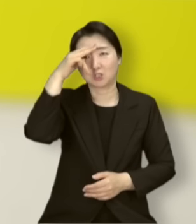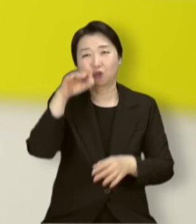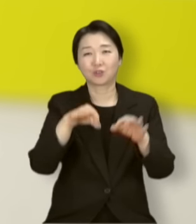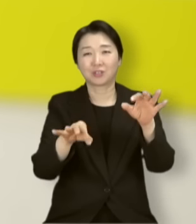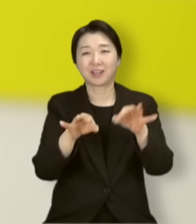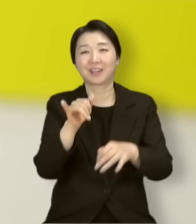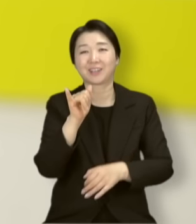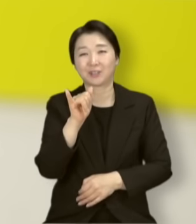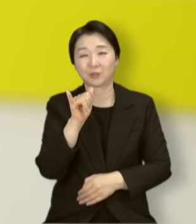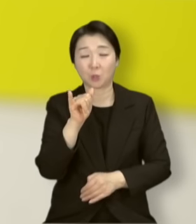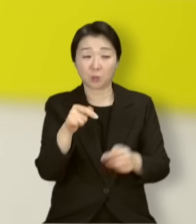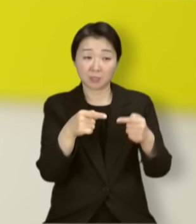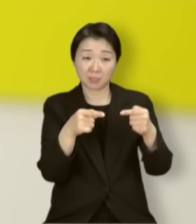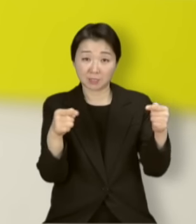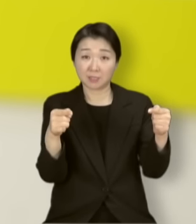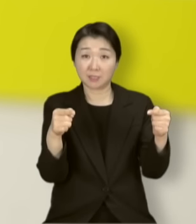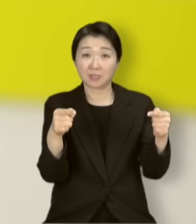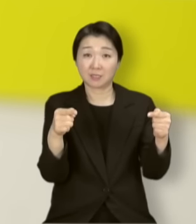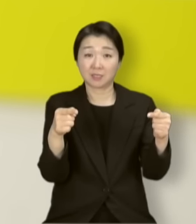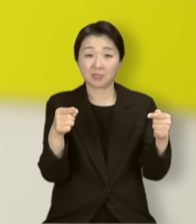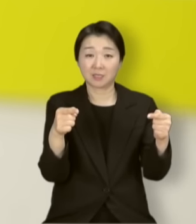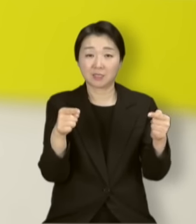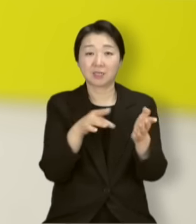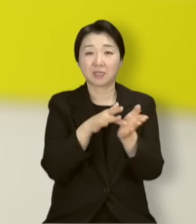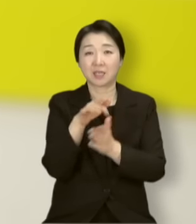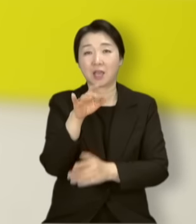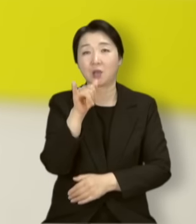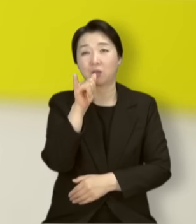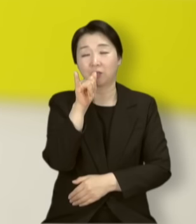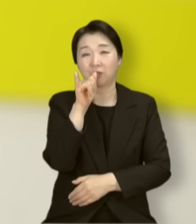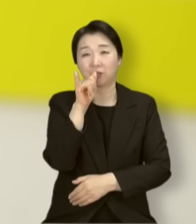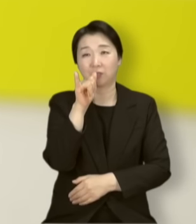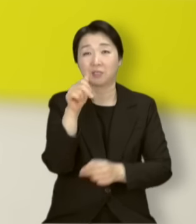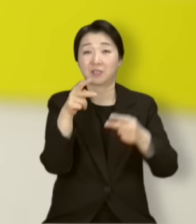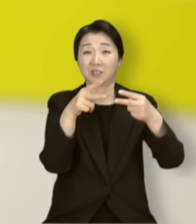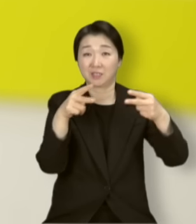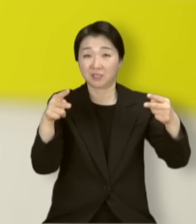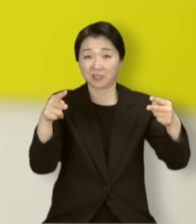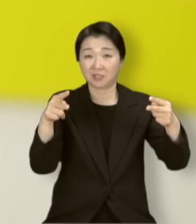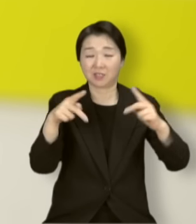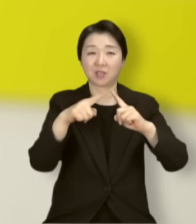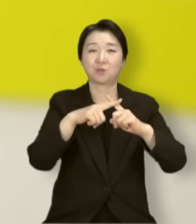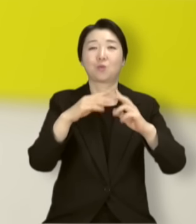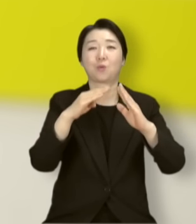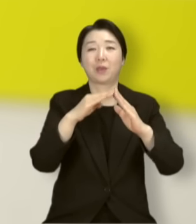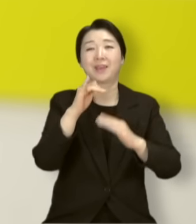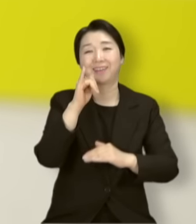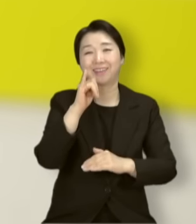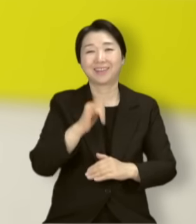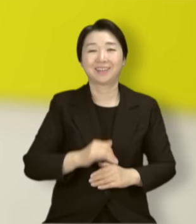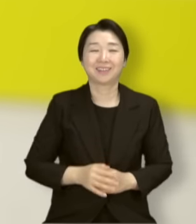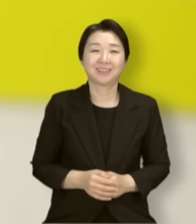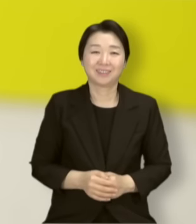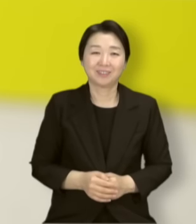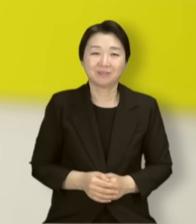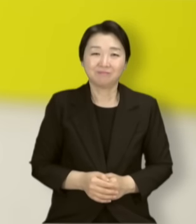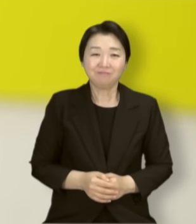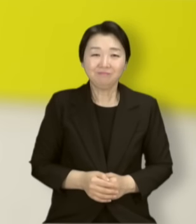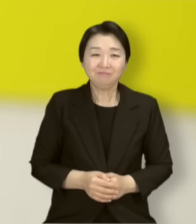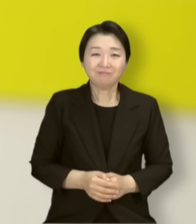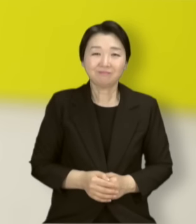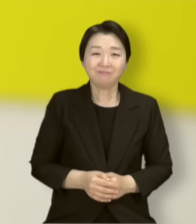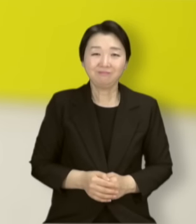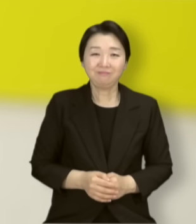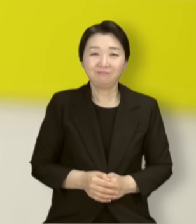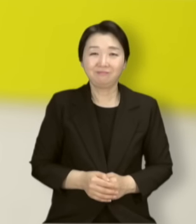술집이 있었고 아. 1층에는 약국이 있었고 네. 2층에는 교회가 있었는데 네.